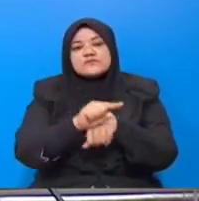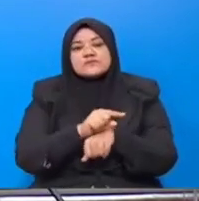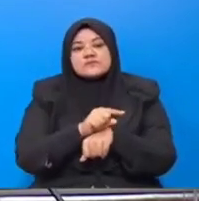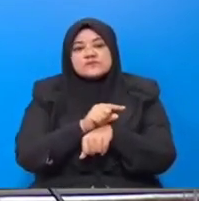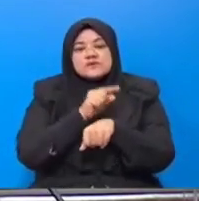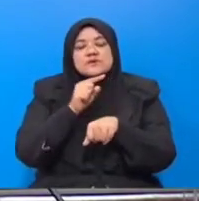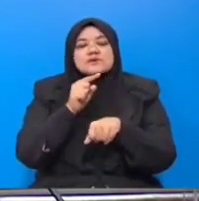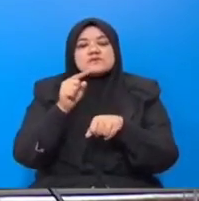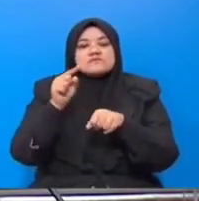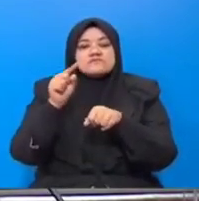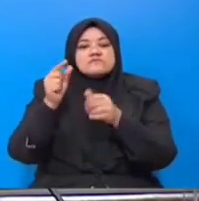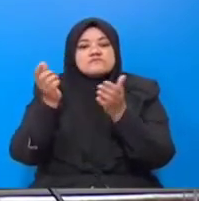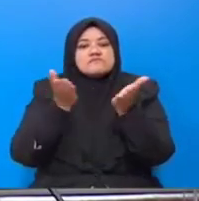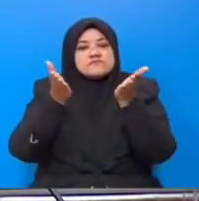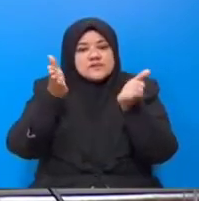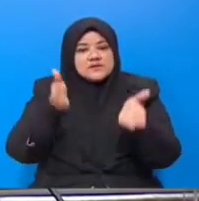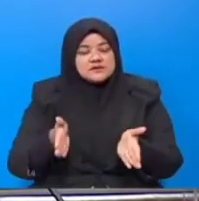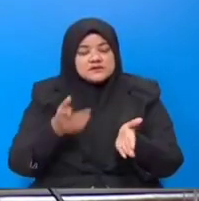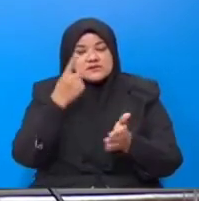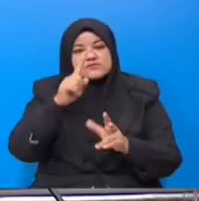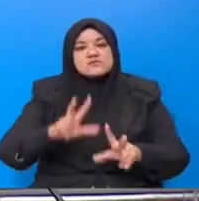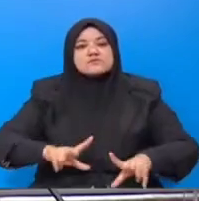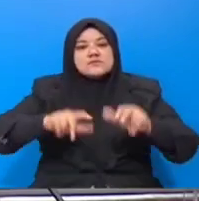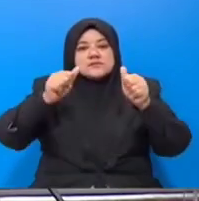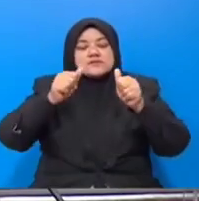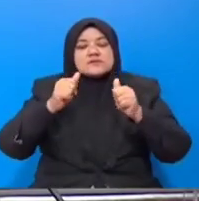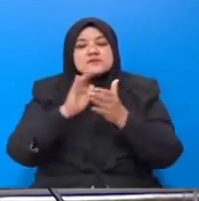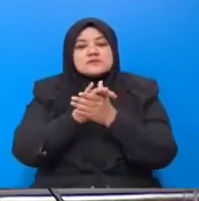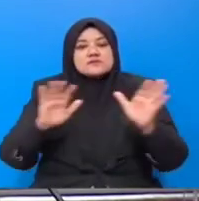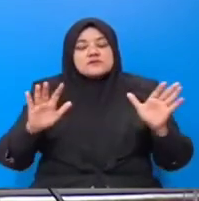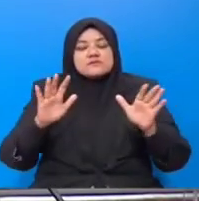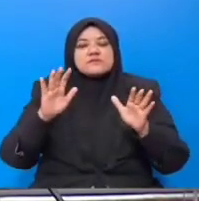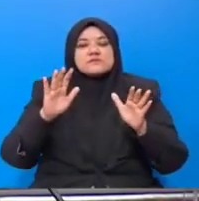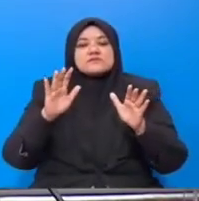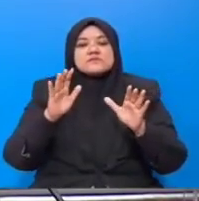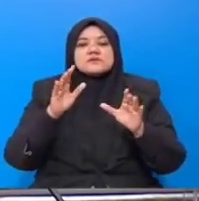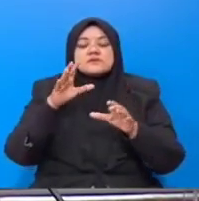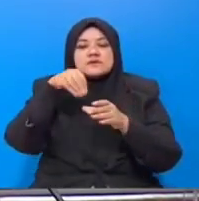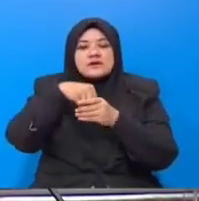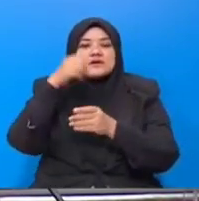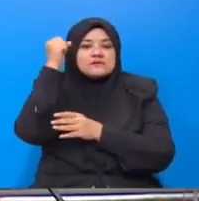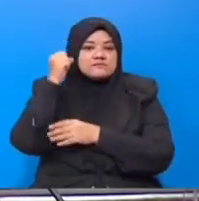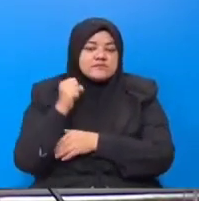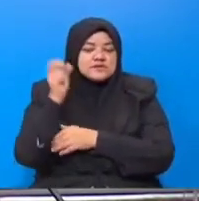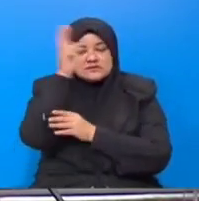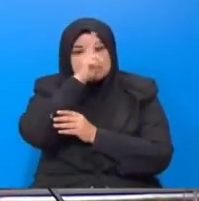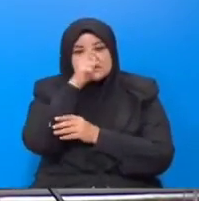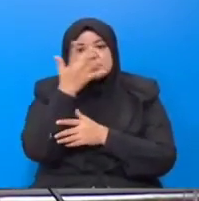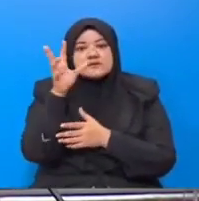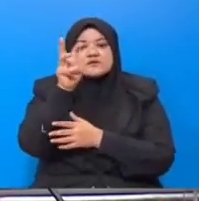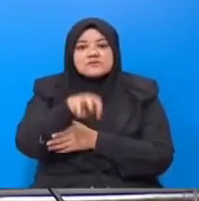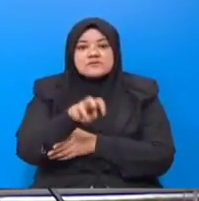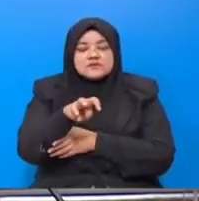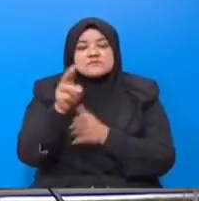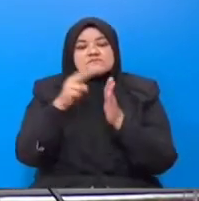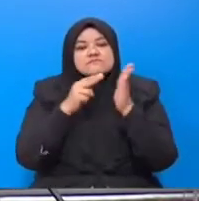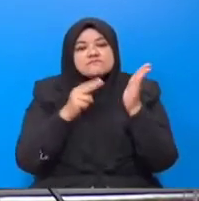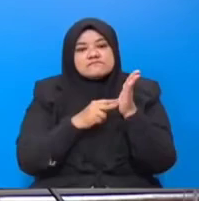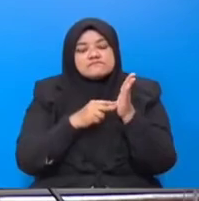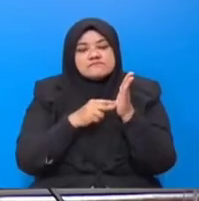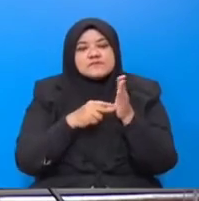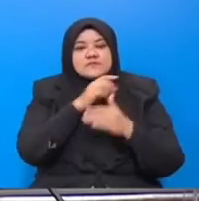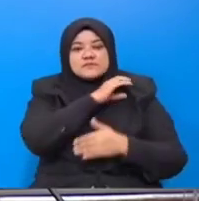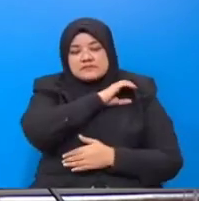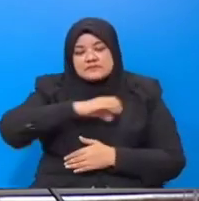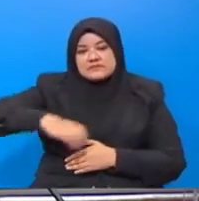penggunaan pelanggan bagi meningkatkan tahap keselamatan penumpang di dalam Express kerajaan juga telah mewajibkan peraturan